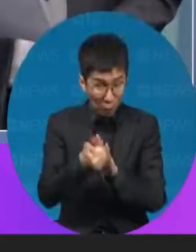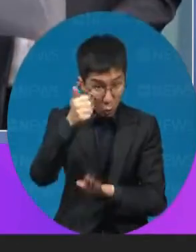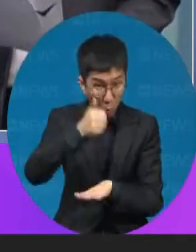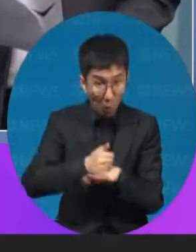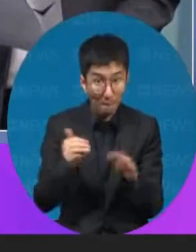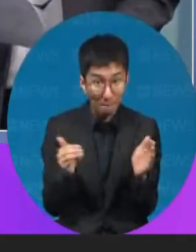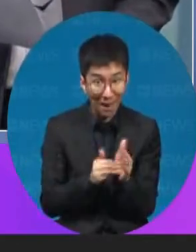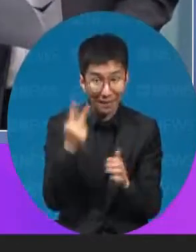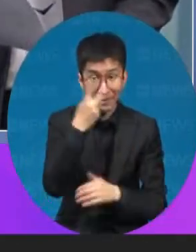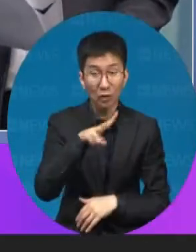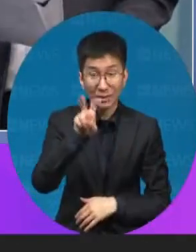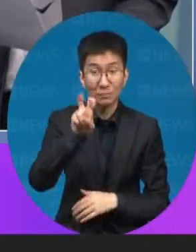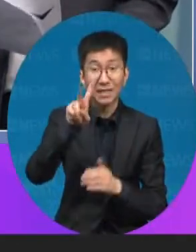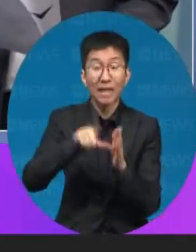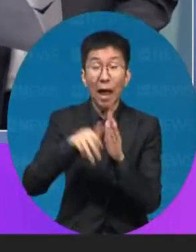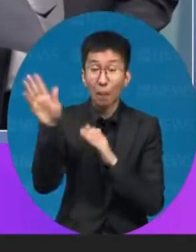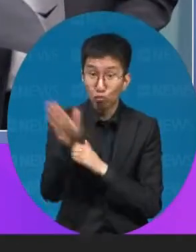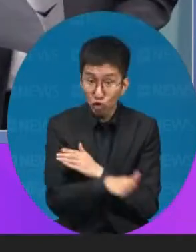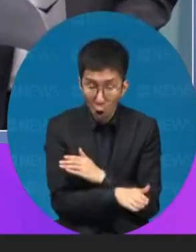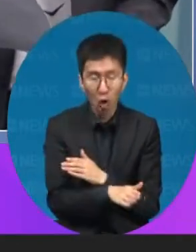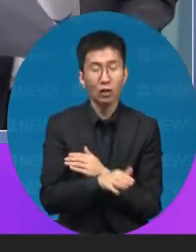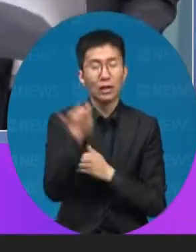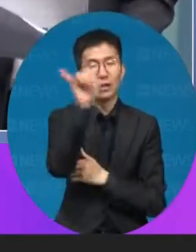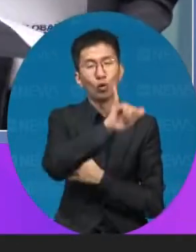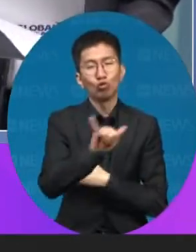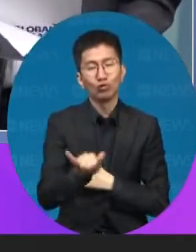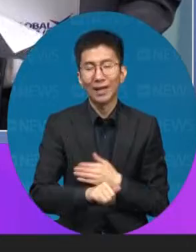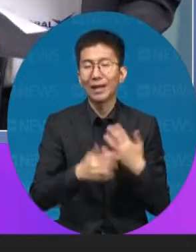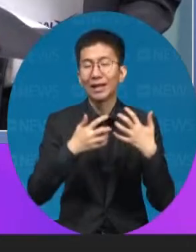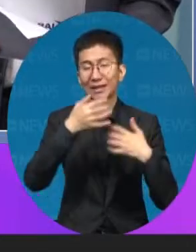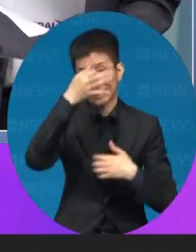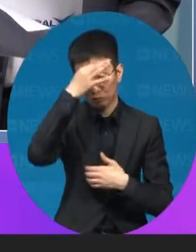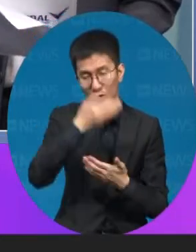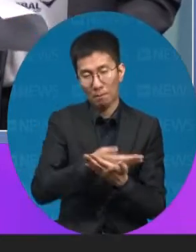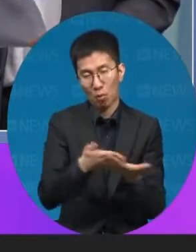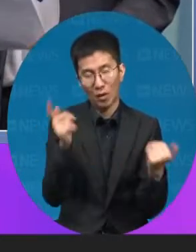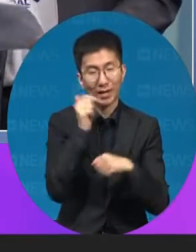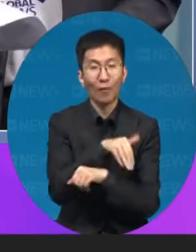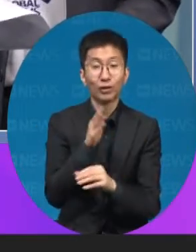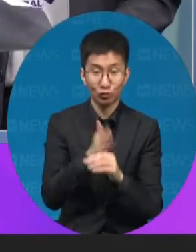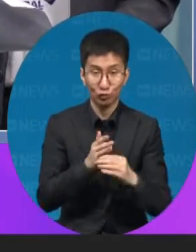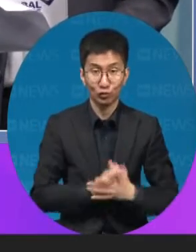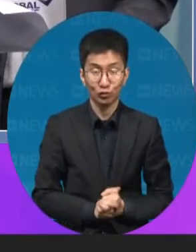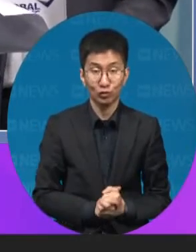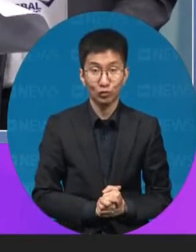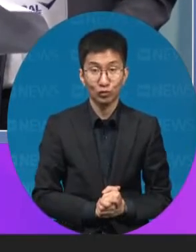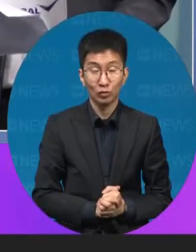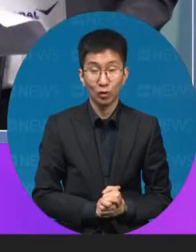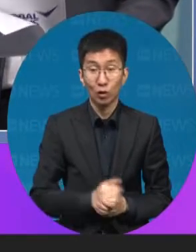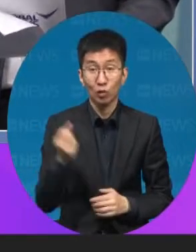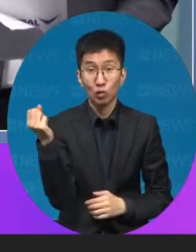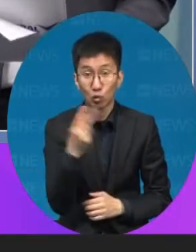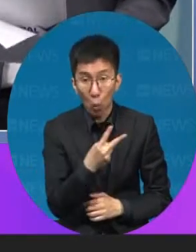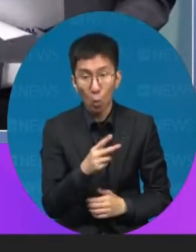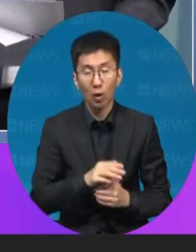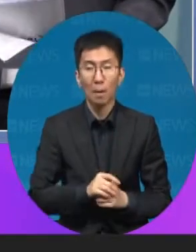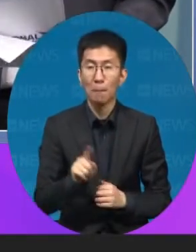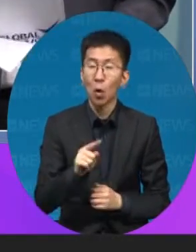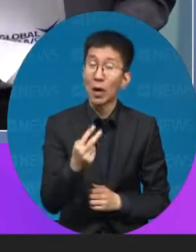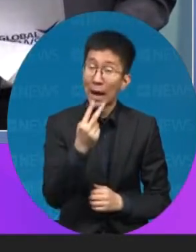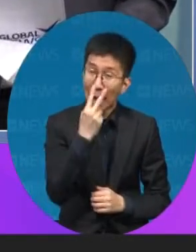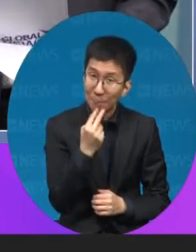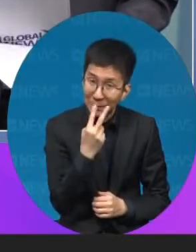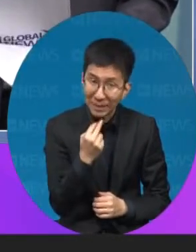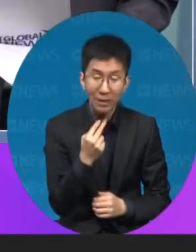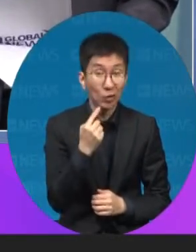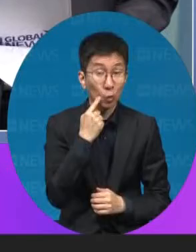2022년 에 이 기술을 전국의 보급할 계획입니다 또 공기청정기와 자외선 장치는 그러나 2구 차단 뿐 아니라 감기나